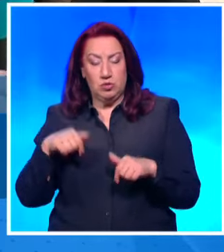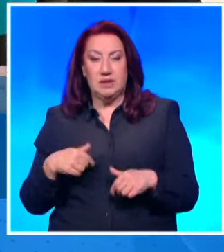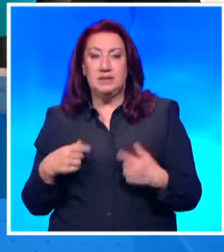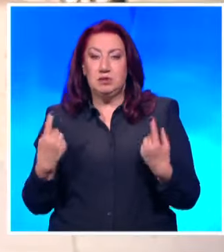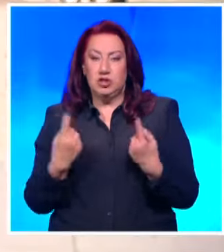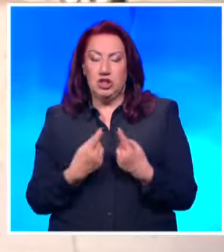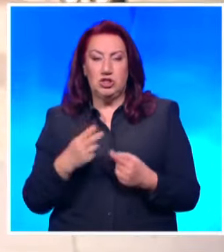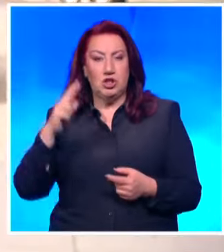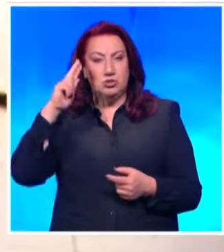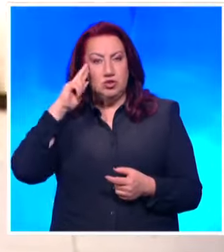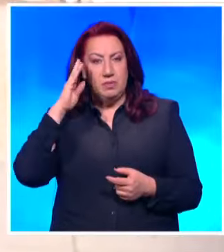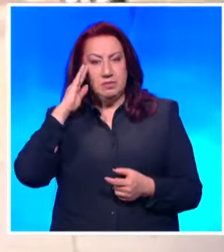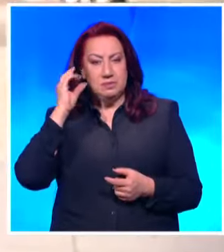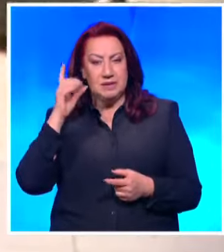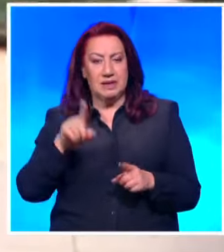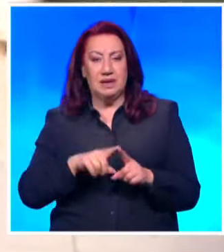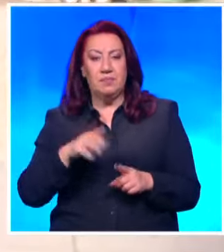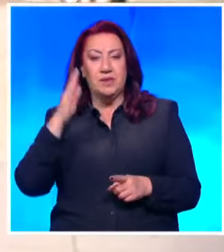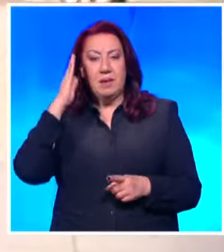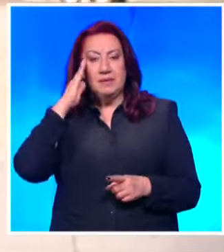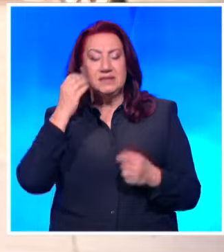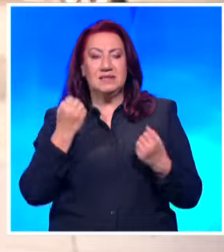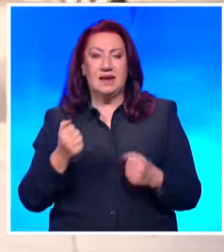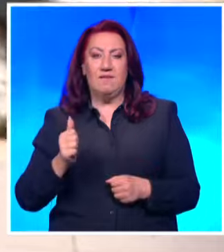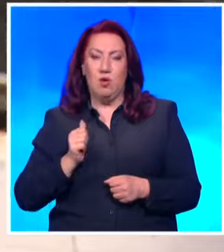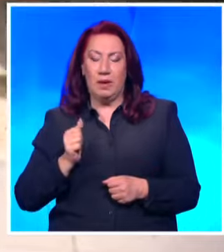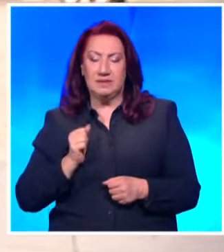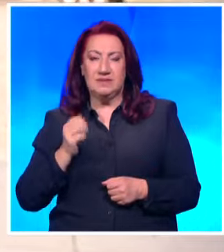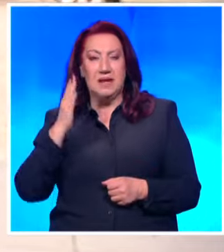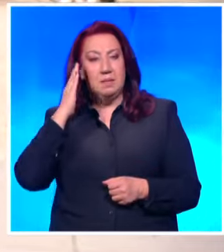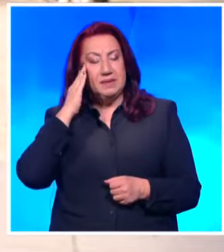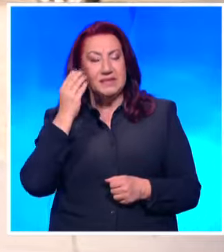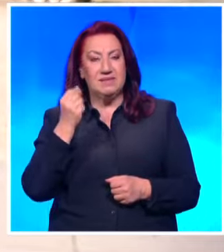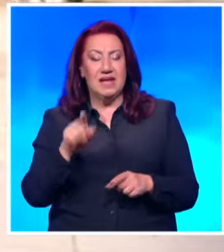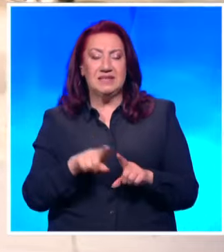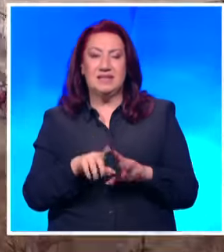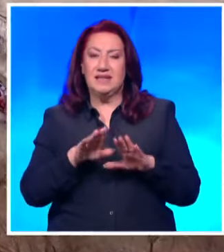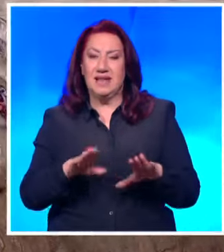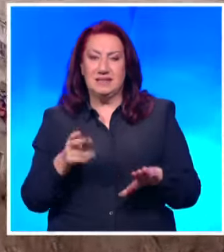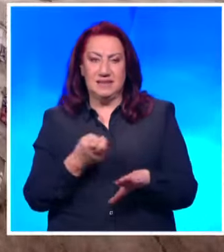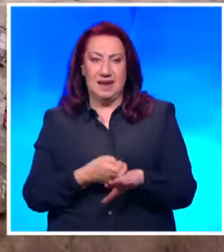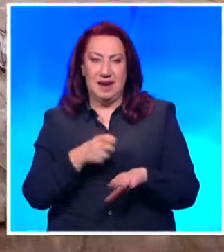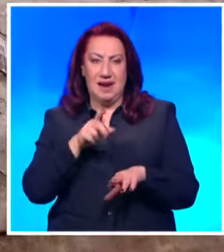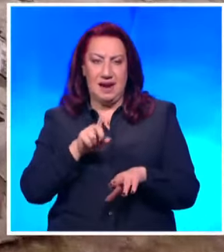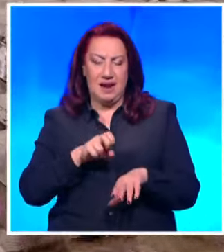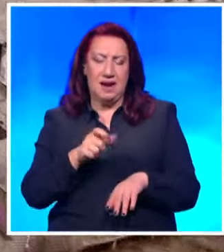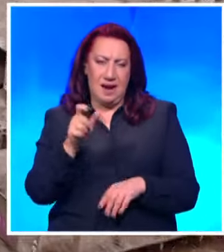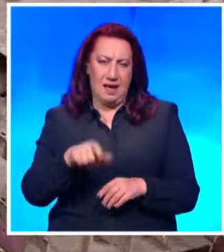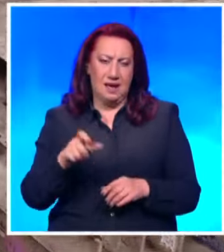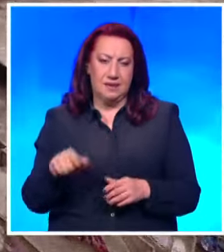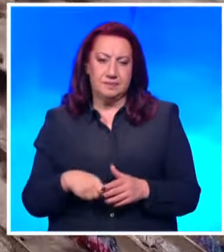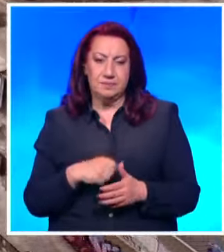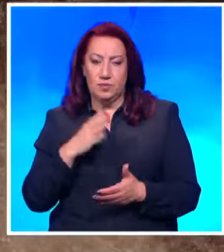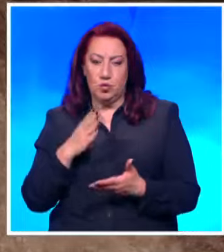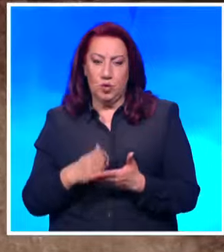премиер, министърът на здравеопазването, министърът на финансите и педиатри. Ето още от днешния ден. До края на месеца ще започне събаряне